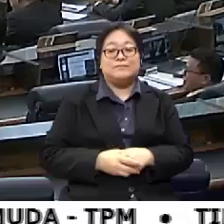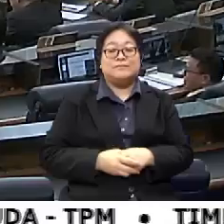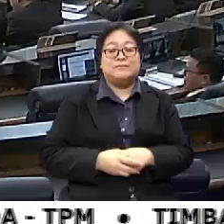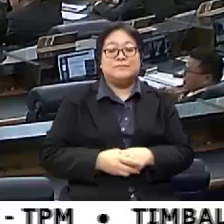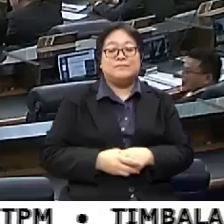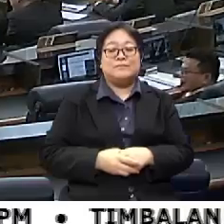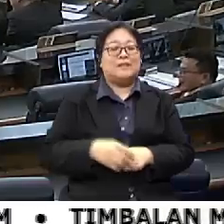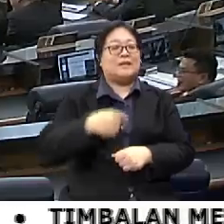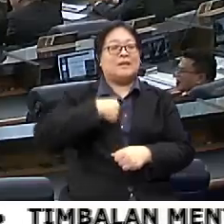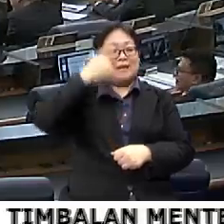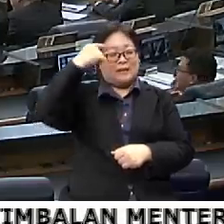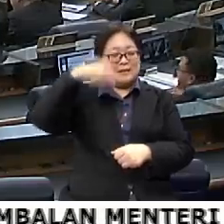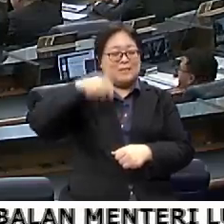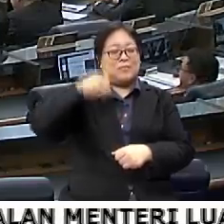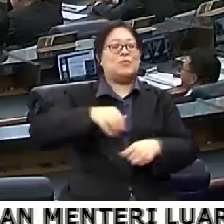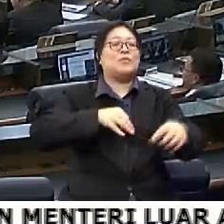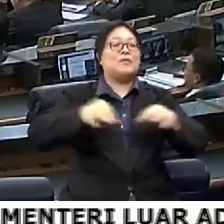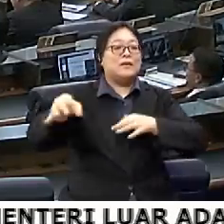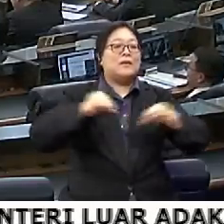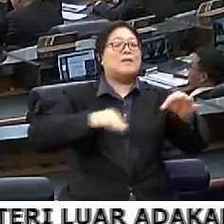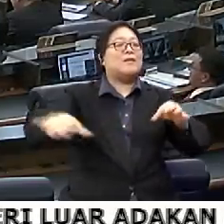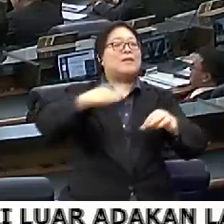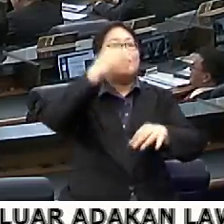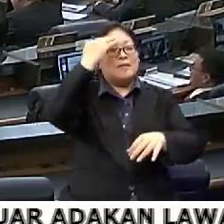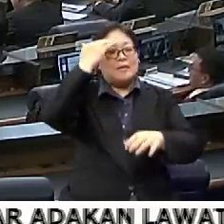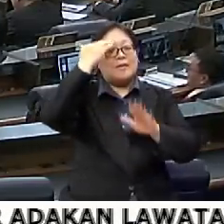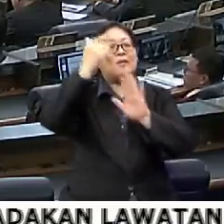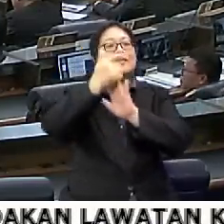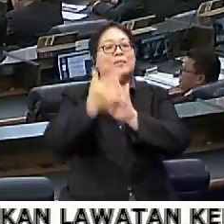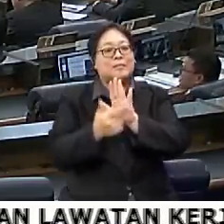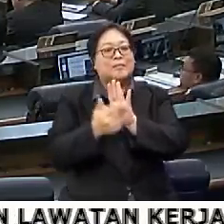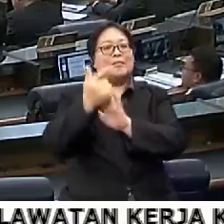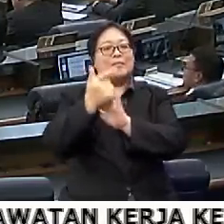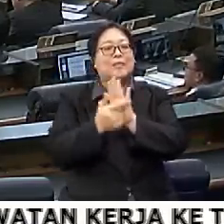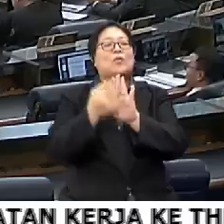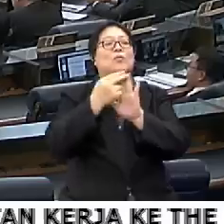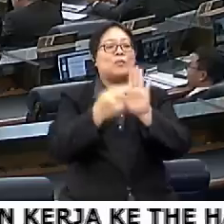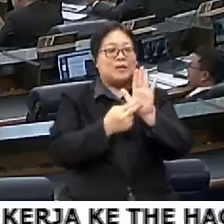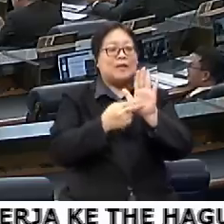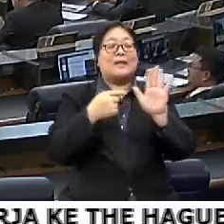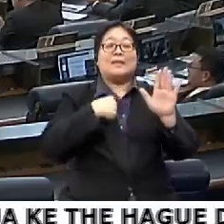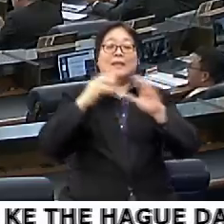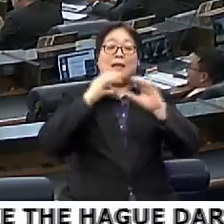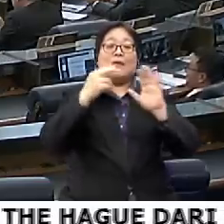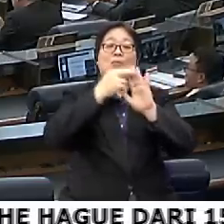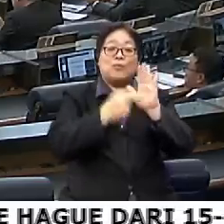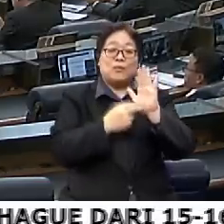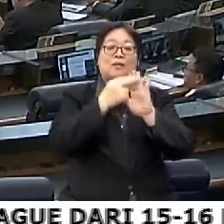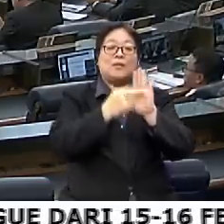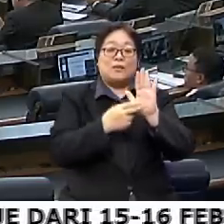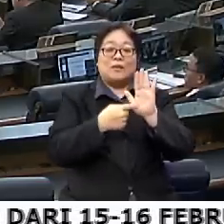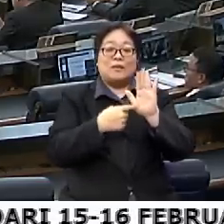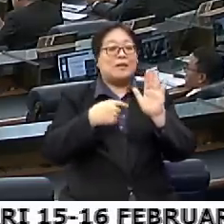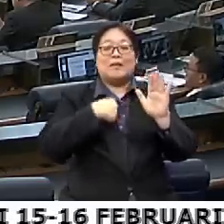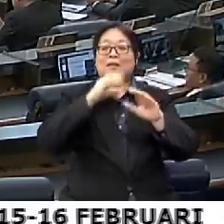Sehingga ini perlu dijelaskan supaya umum tahu dari segi perlembagaan. Undang-undang, saya sentuh undang-undang, saya itu sentuh perlembagaan. Saya